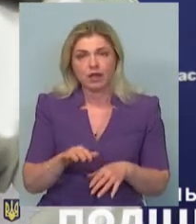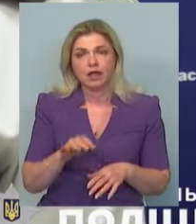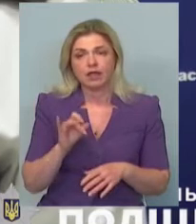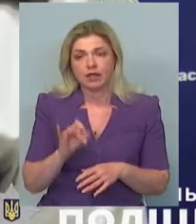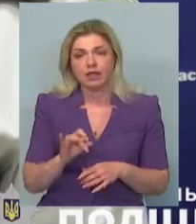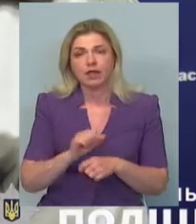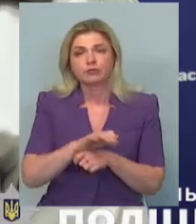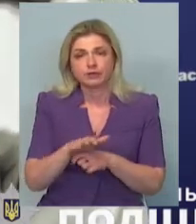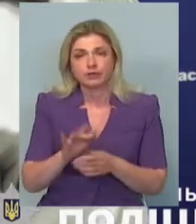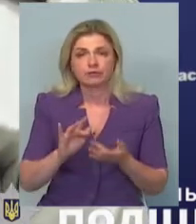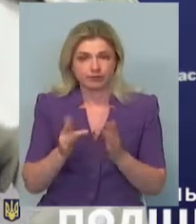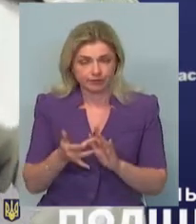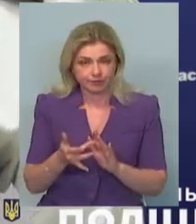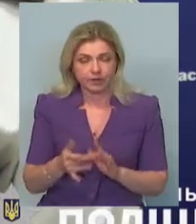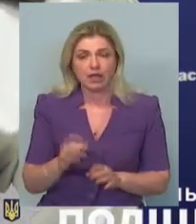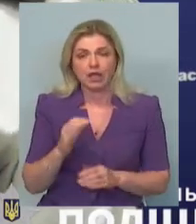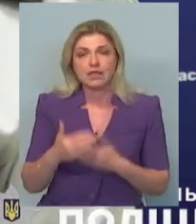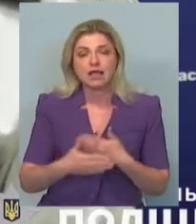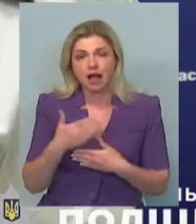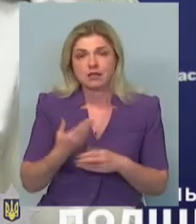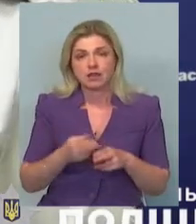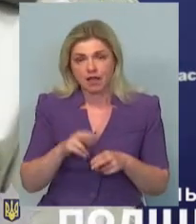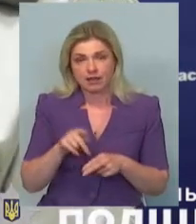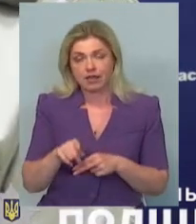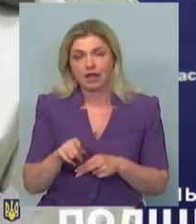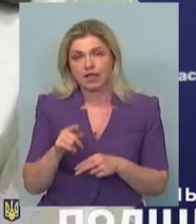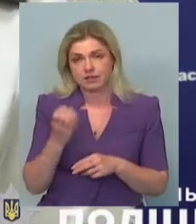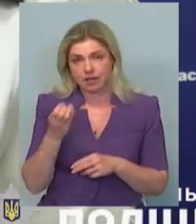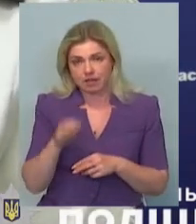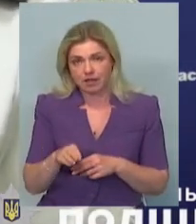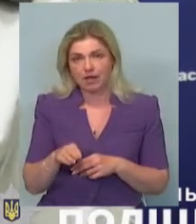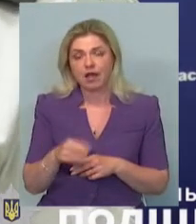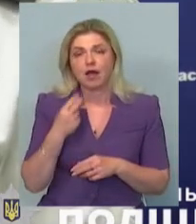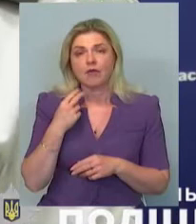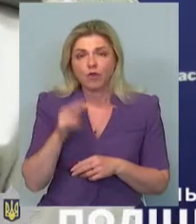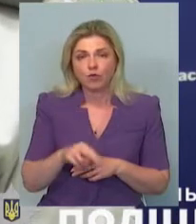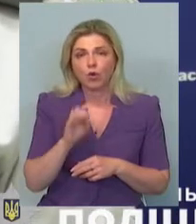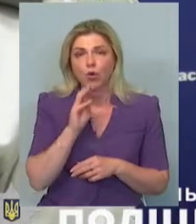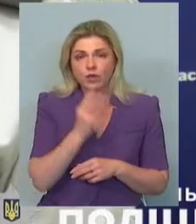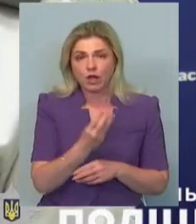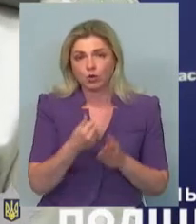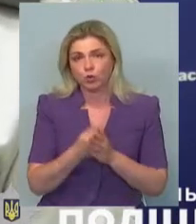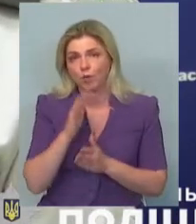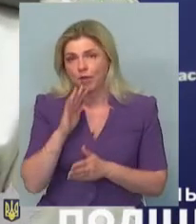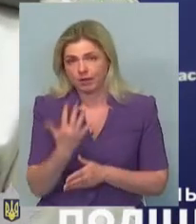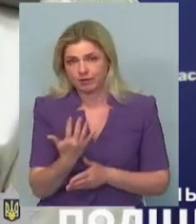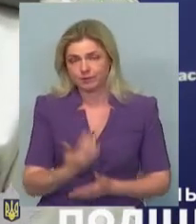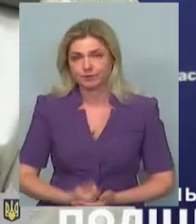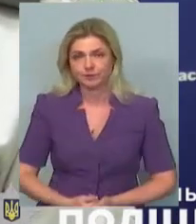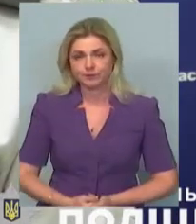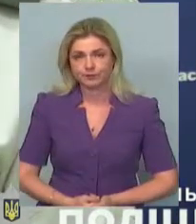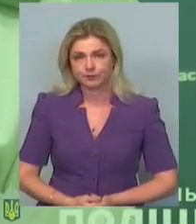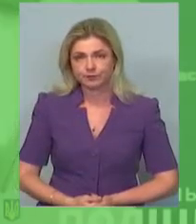та мереж електрозв'язку. Санкція частини 2 передбачає позбавлення волі від 3 до 5 років.